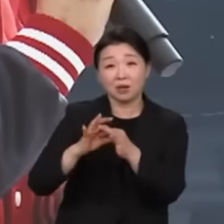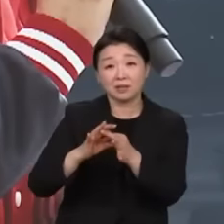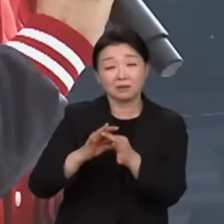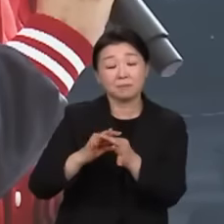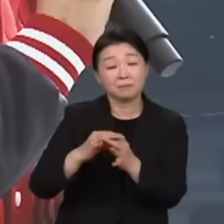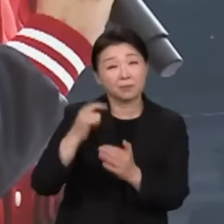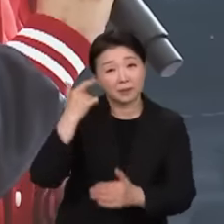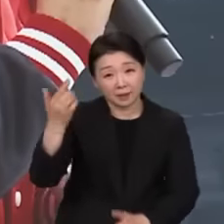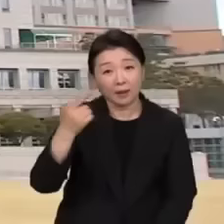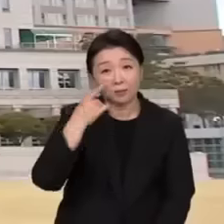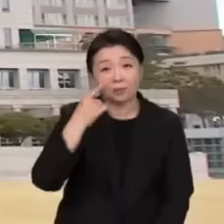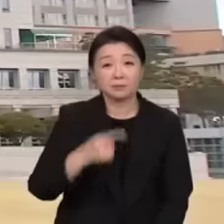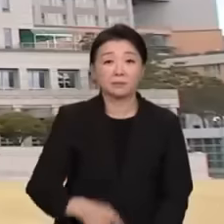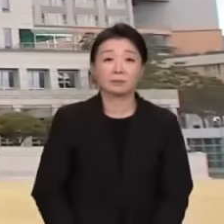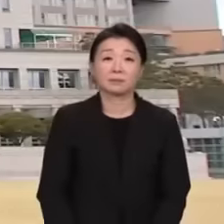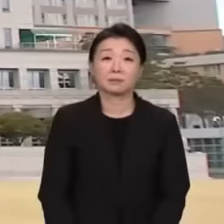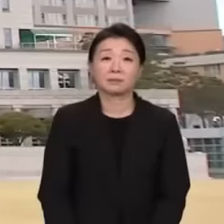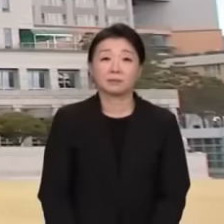알아보겠습니다.